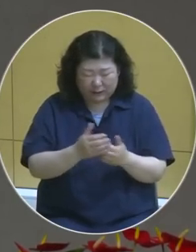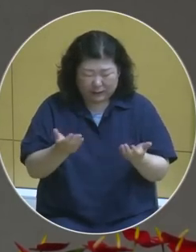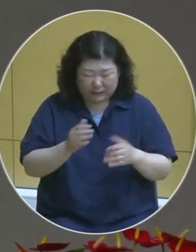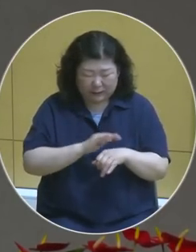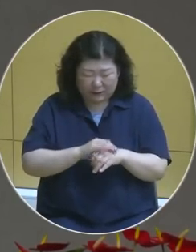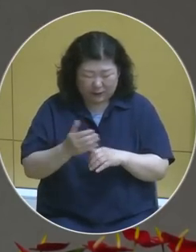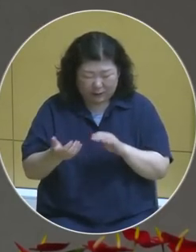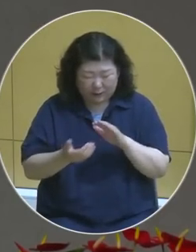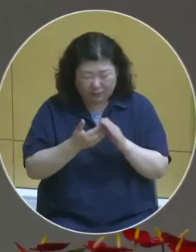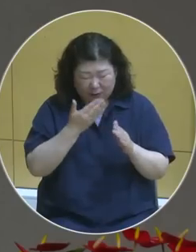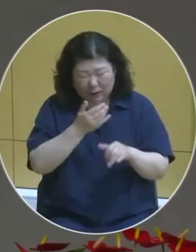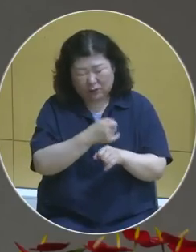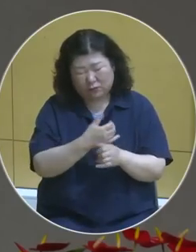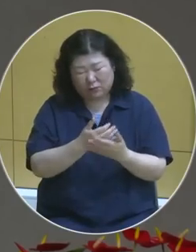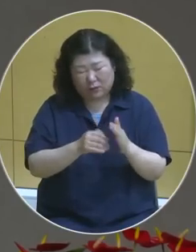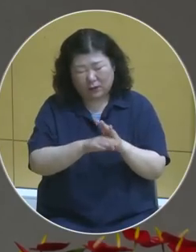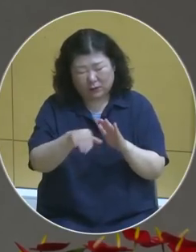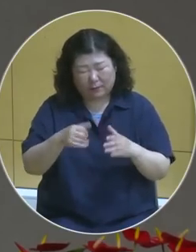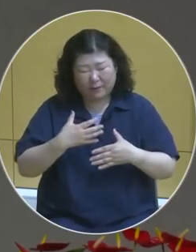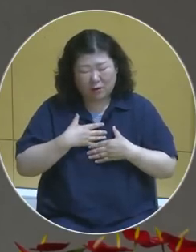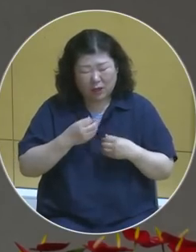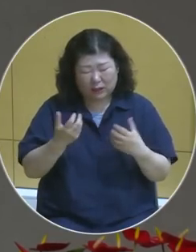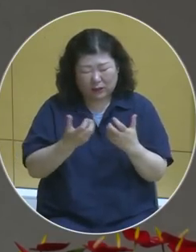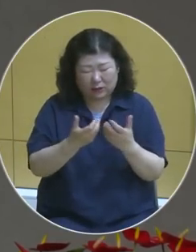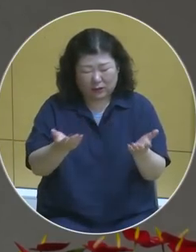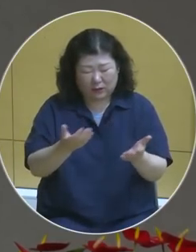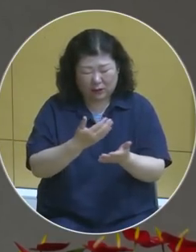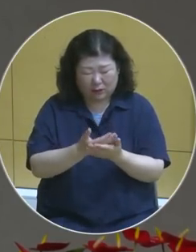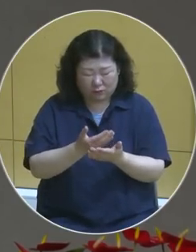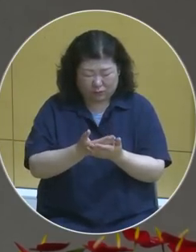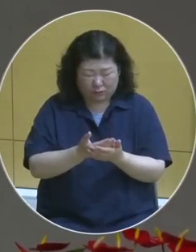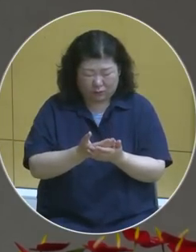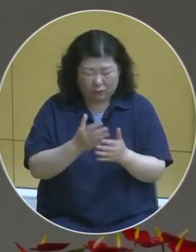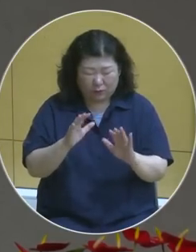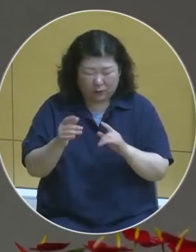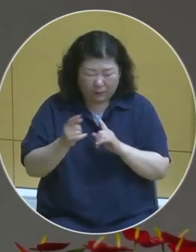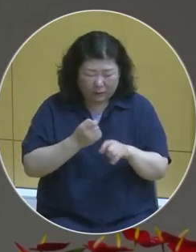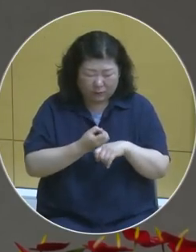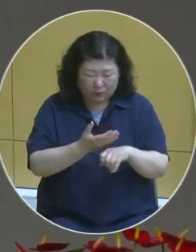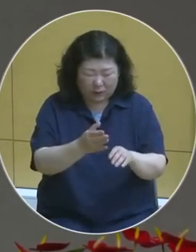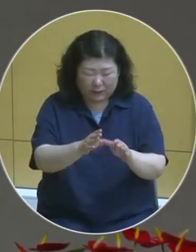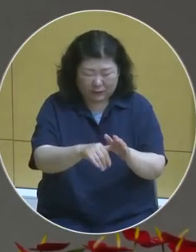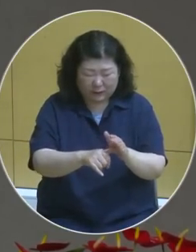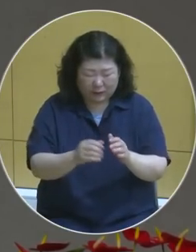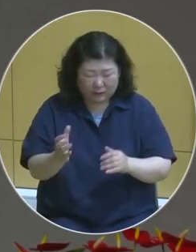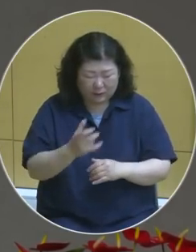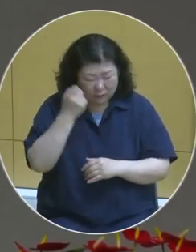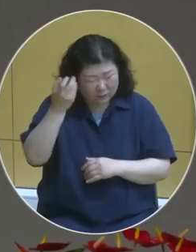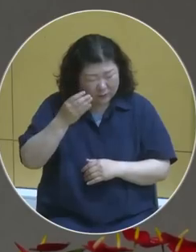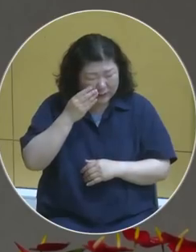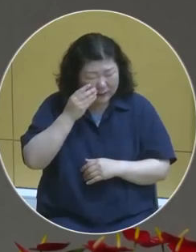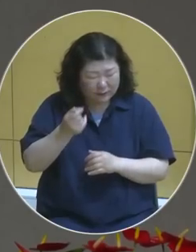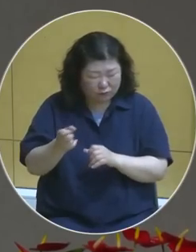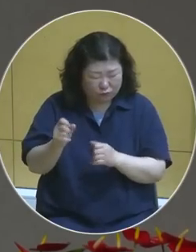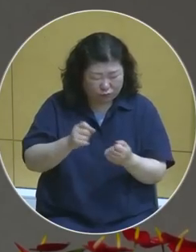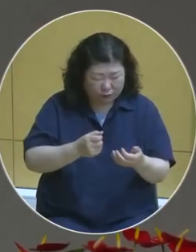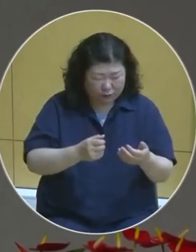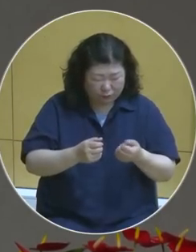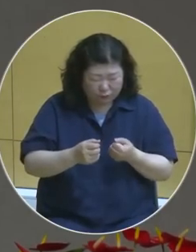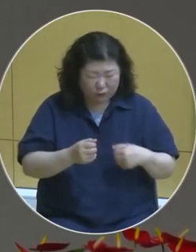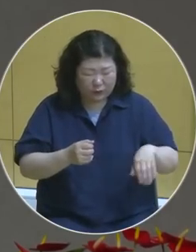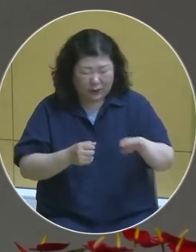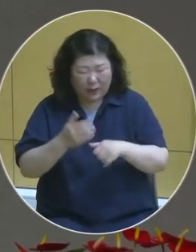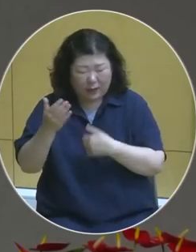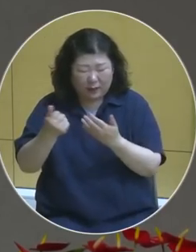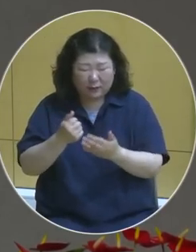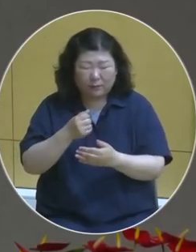가정에도 평안이 가득하게 해주시옵소서. 또한 오늘 말씀을 전하실 때에 성령의 기름 부으심으로 저희들이 하나님의